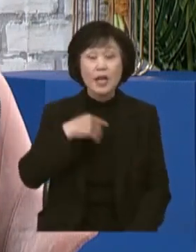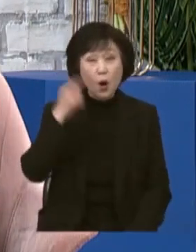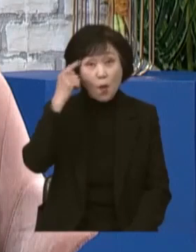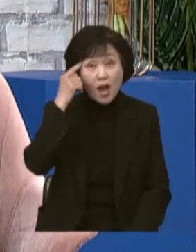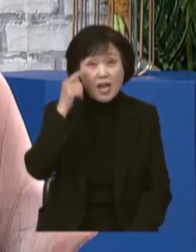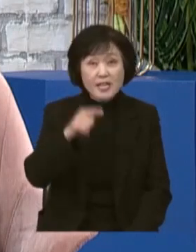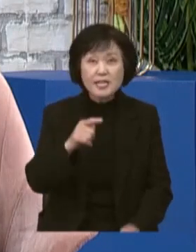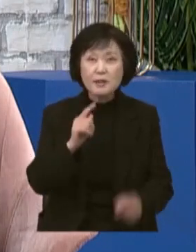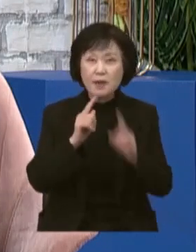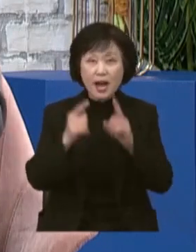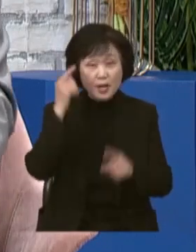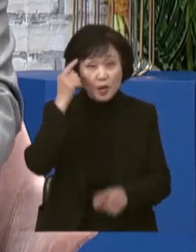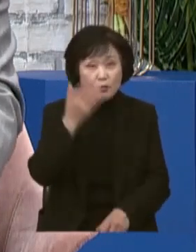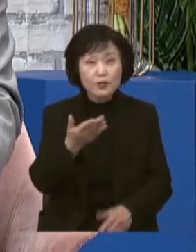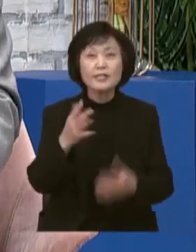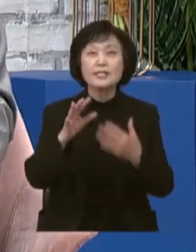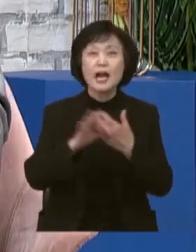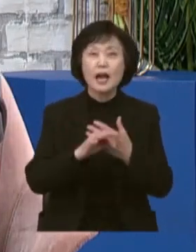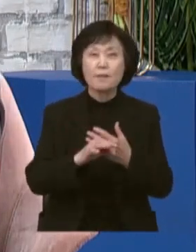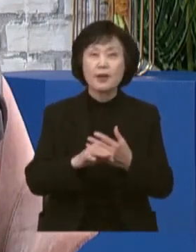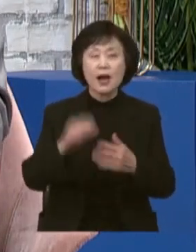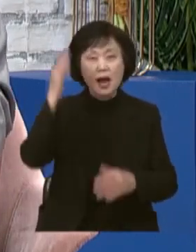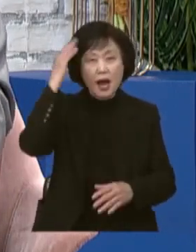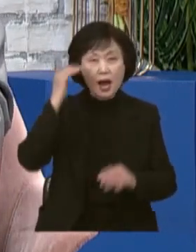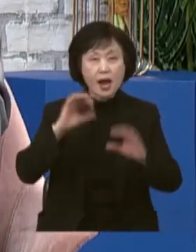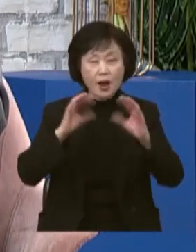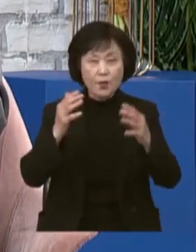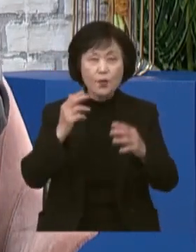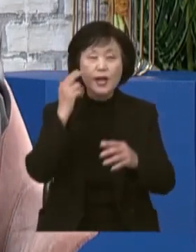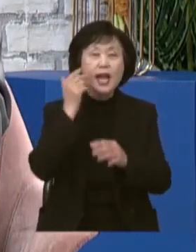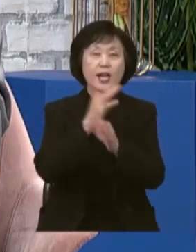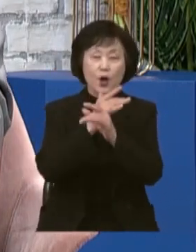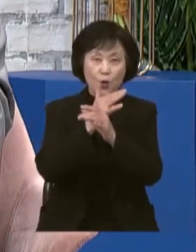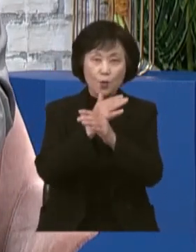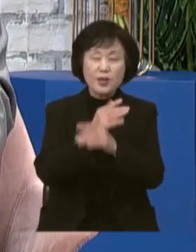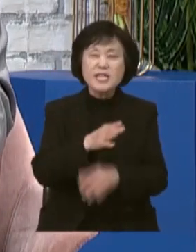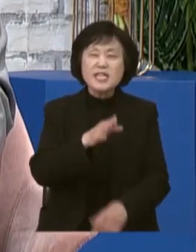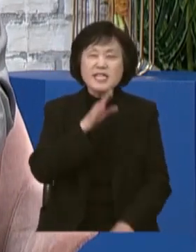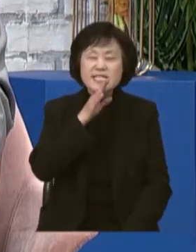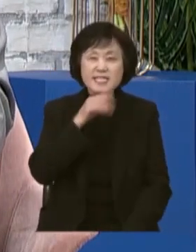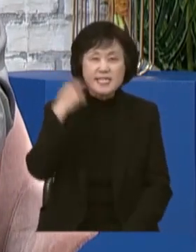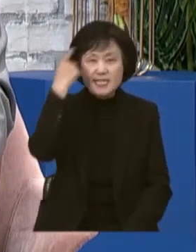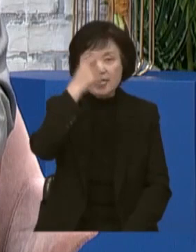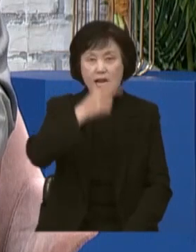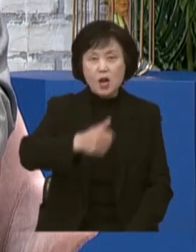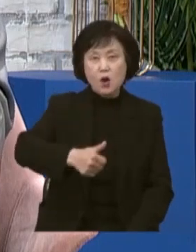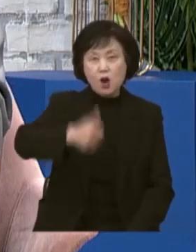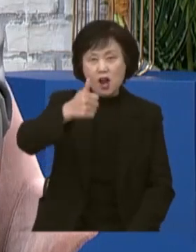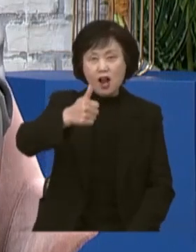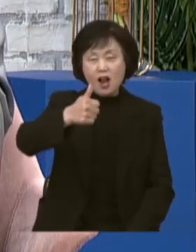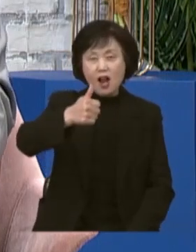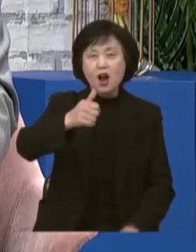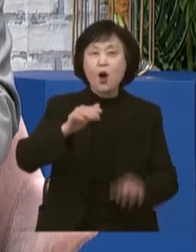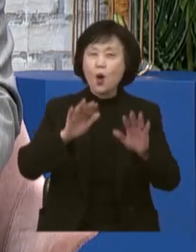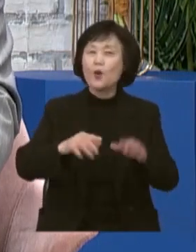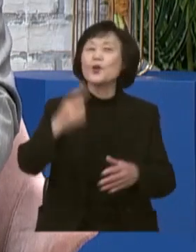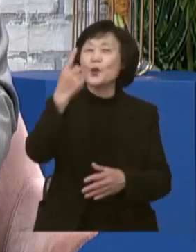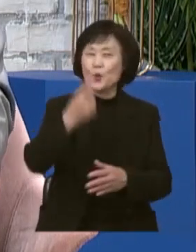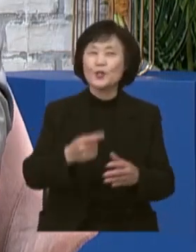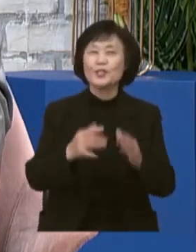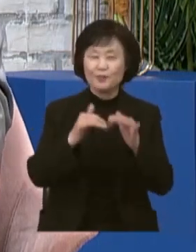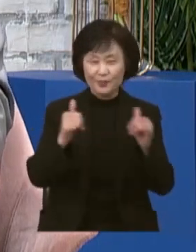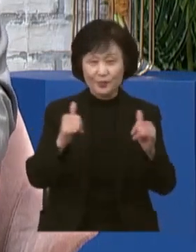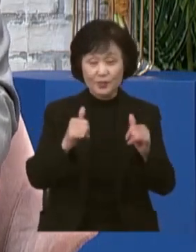얘기로 시작했냐면 네. 우리나라 개그우먼 그러니까 코미디계의 진짜 얼짱이 오늘 주인공이십니다. 맞죠. 진짜 얼짱.